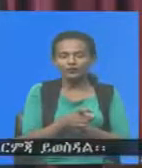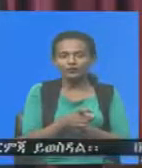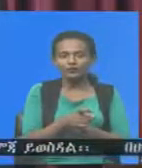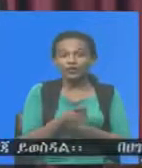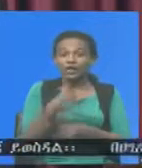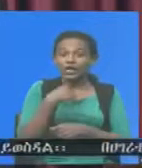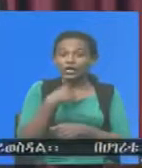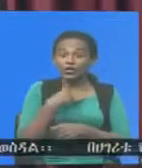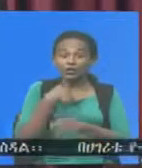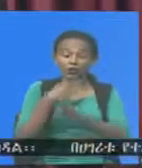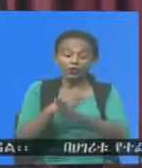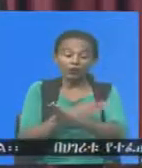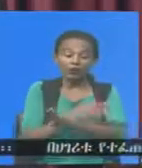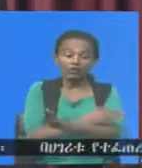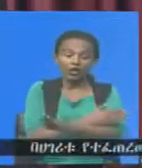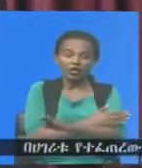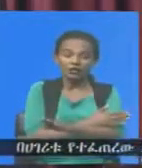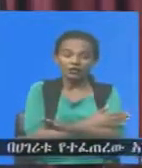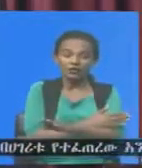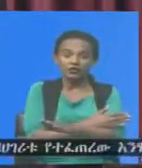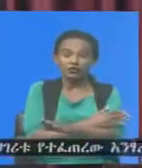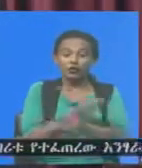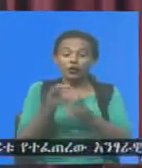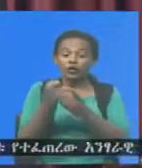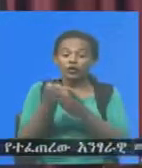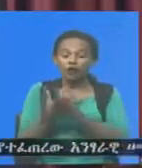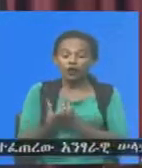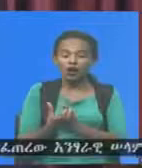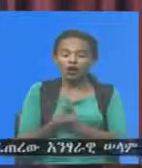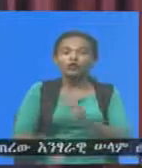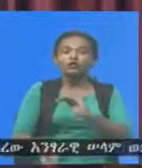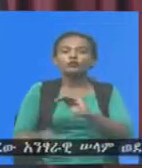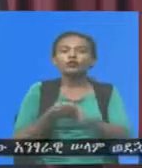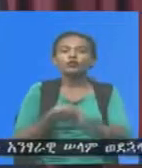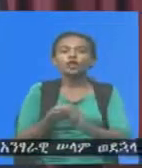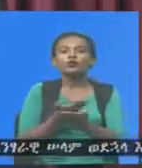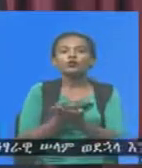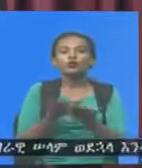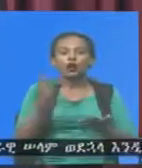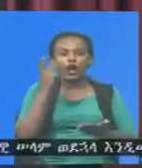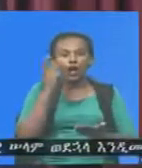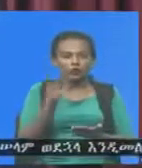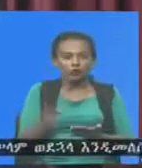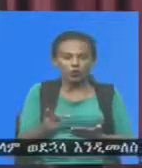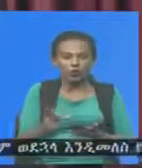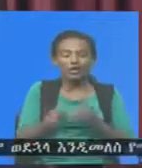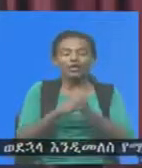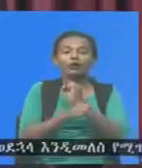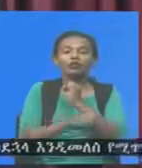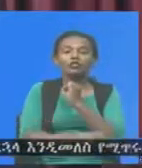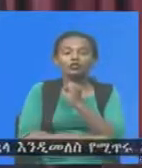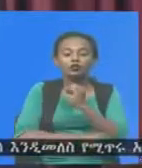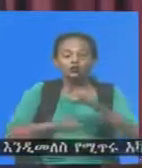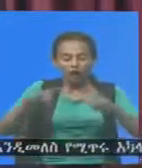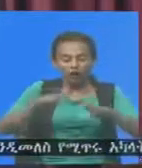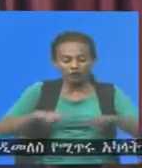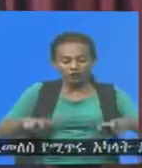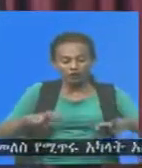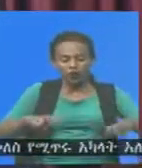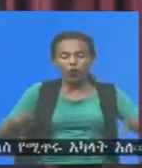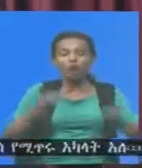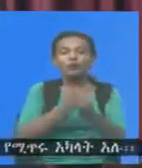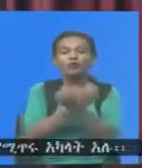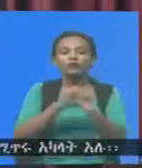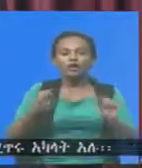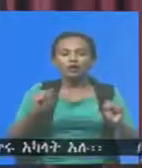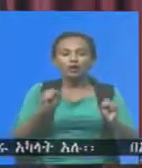ይህንንም በሚያስተካክል አግባብ የሙስናን ጉዳይ አይቶ ከመሰረቱ አጥንቶ መፍትሄ ማበጀት